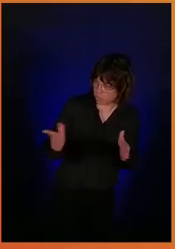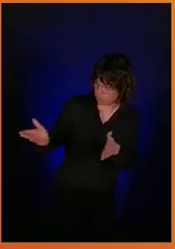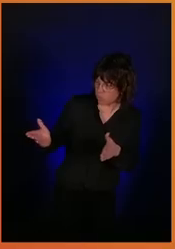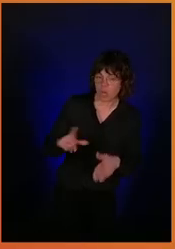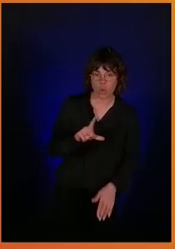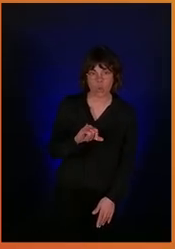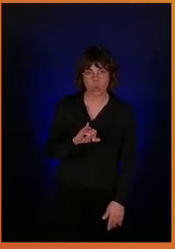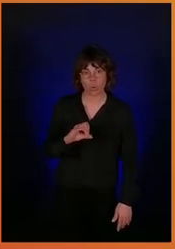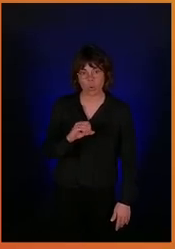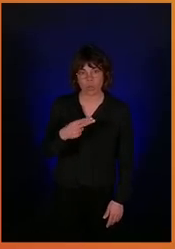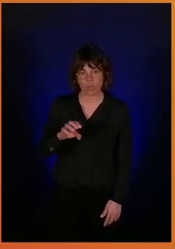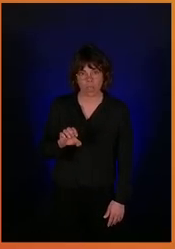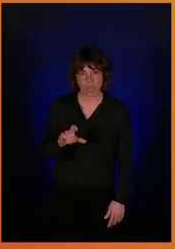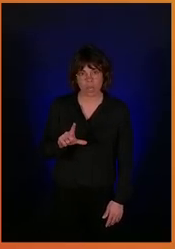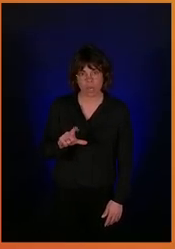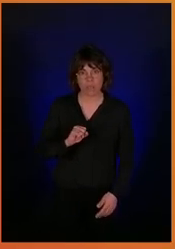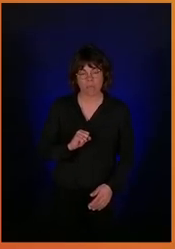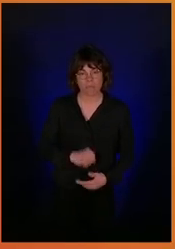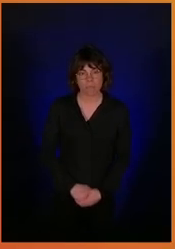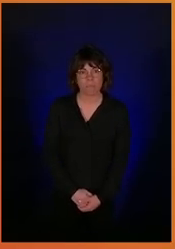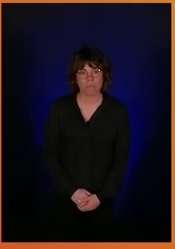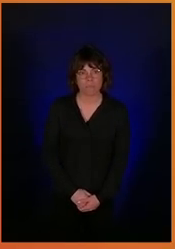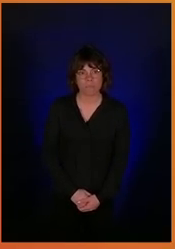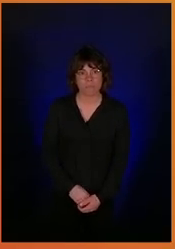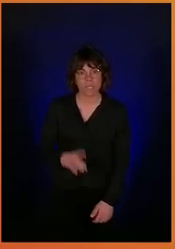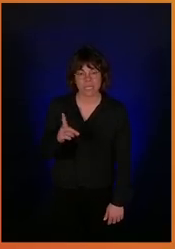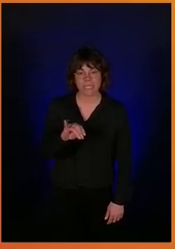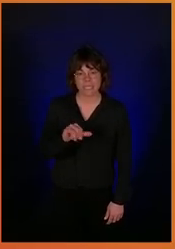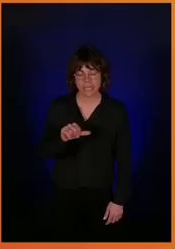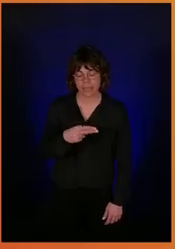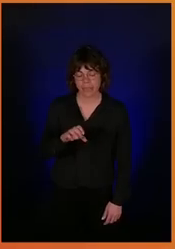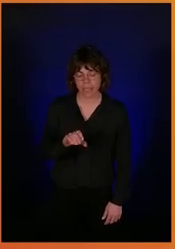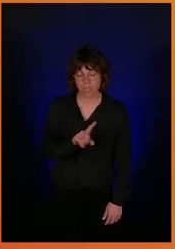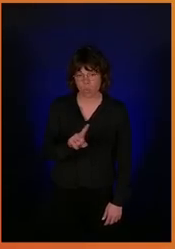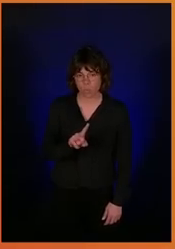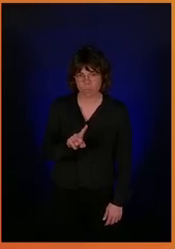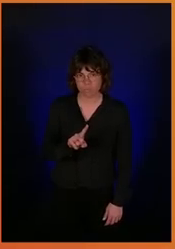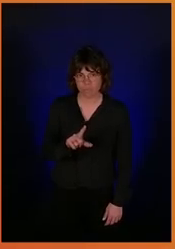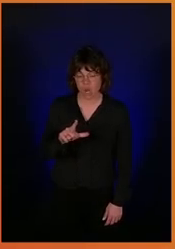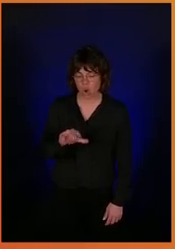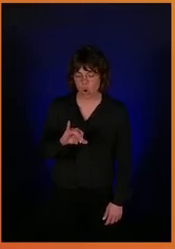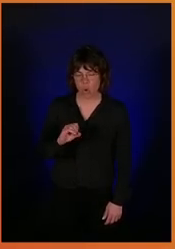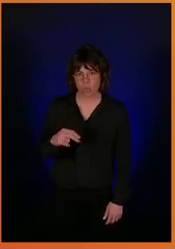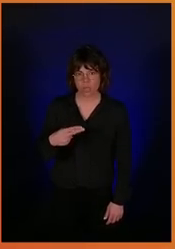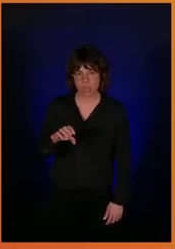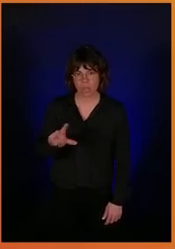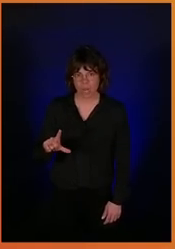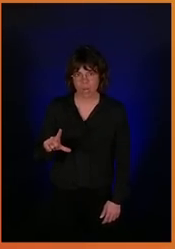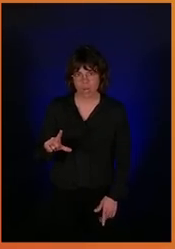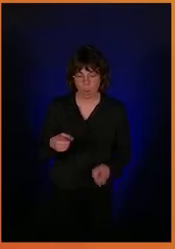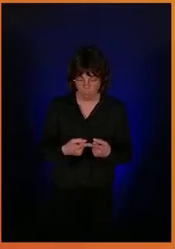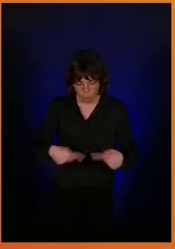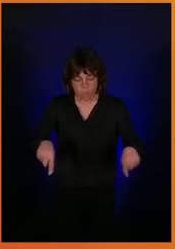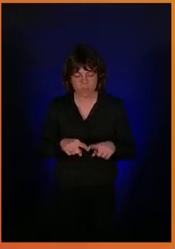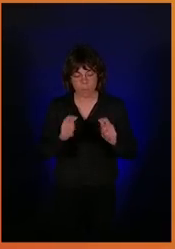Lionel. Et c'est pas Diane Grandchamp, c'est Lionel Le Rogeron qui va venir sur la scène pour la commission mandat